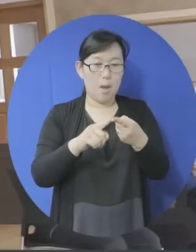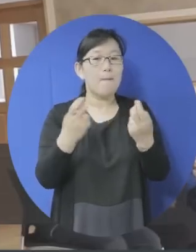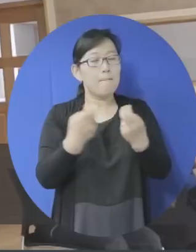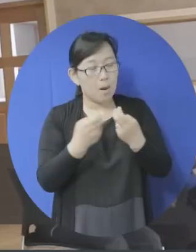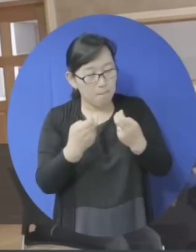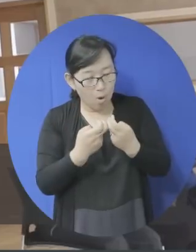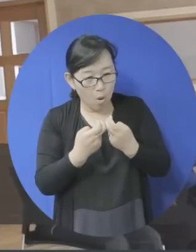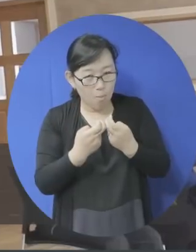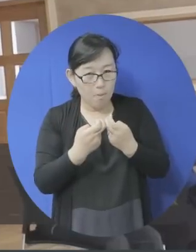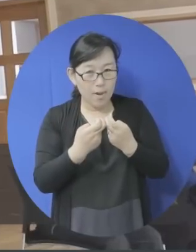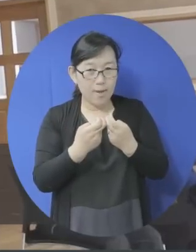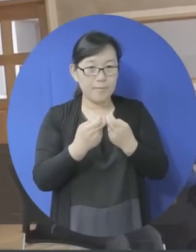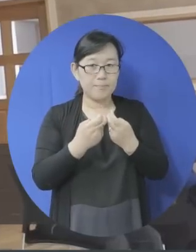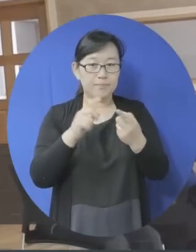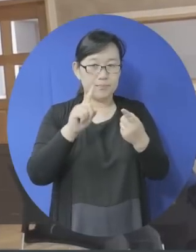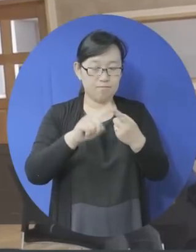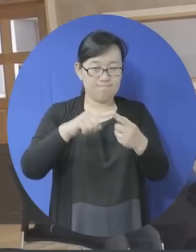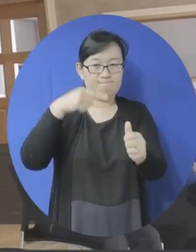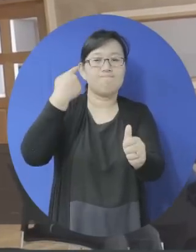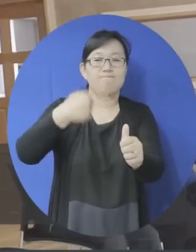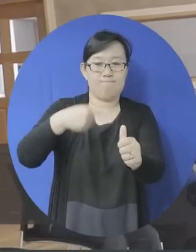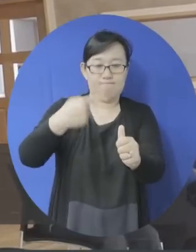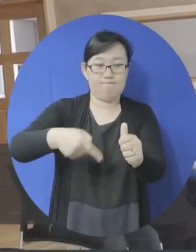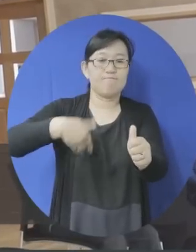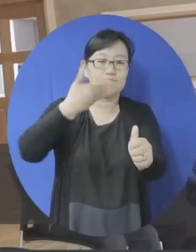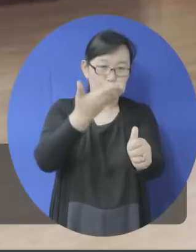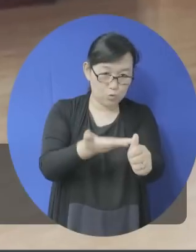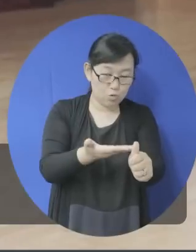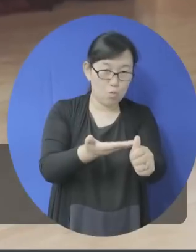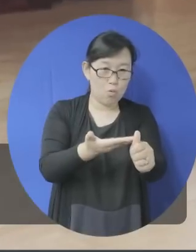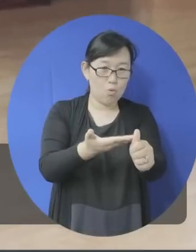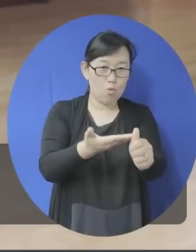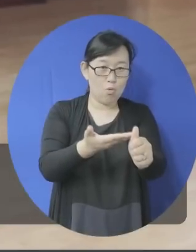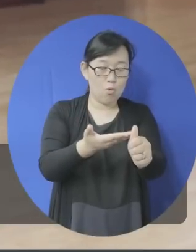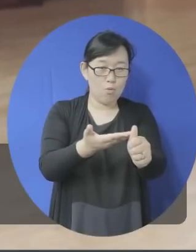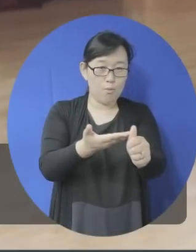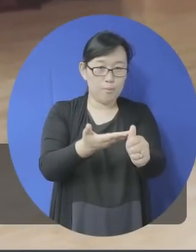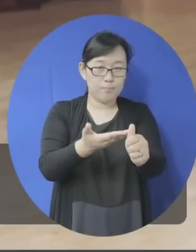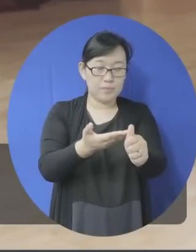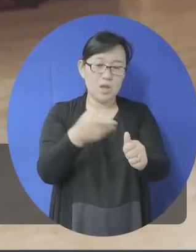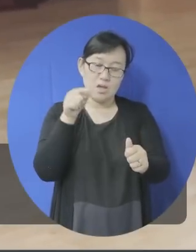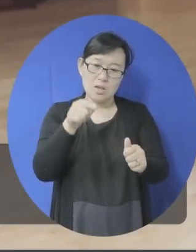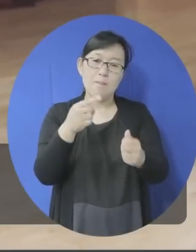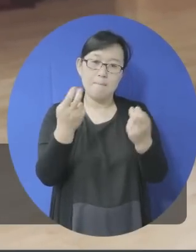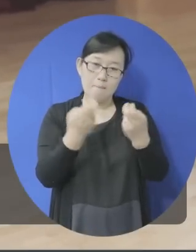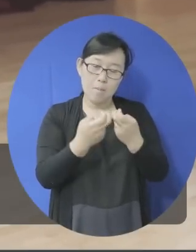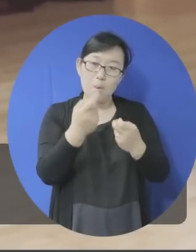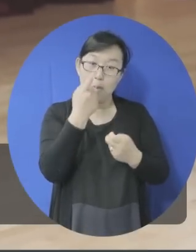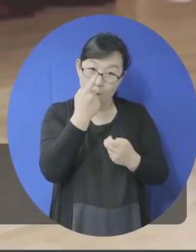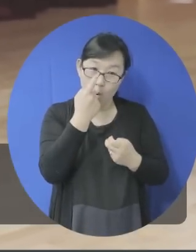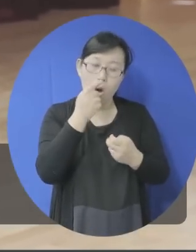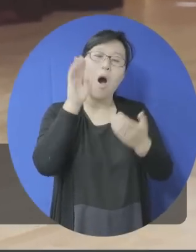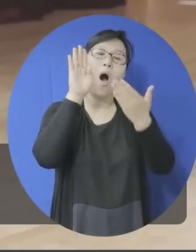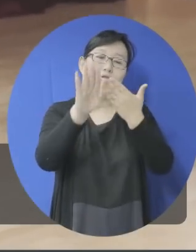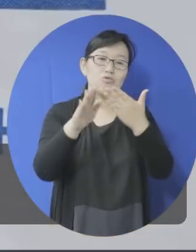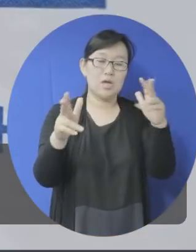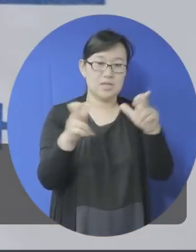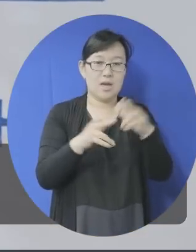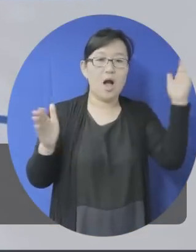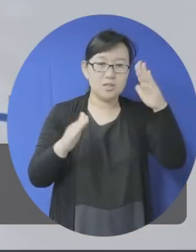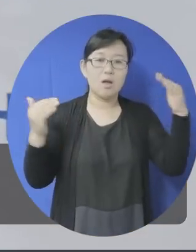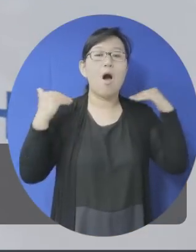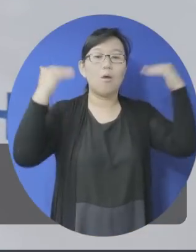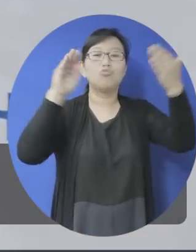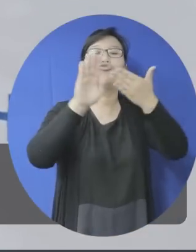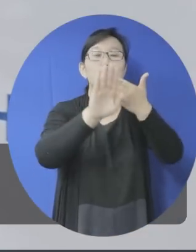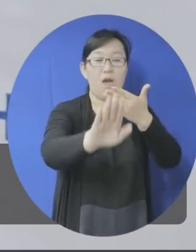대한 의미랄지 절차에 대해서 교육을 실시하고, 이런 것들이 향후 장애